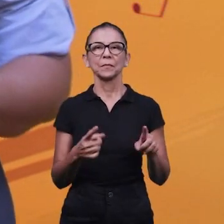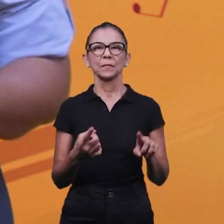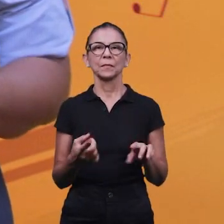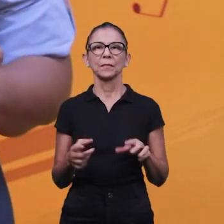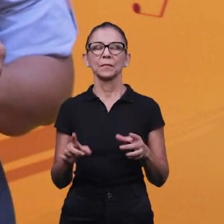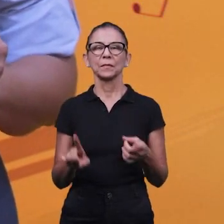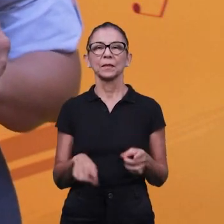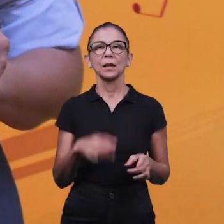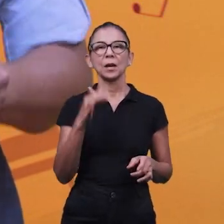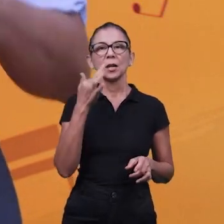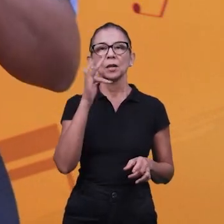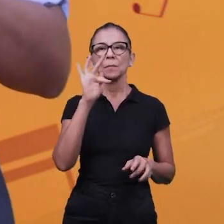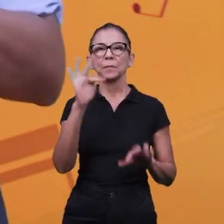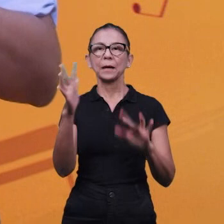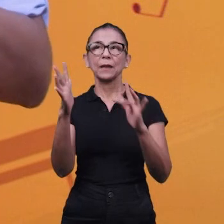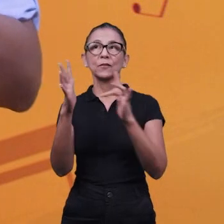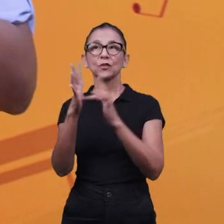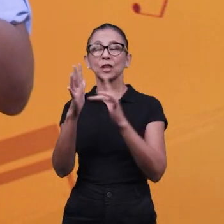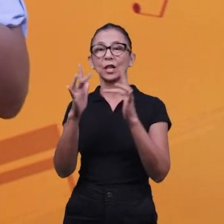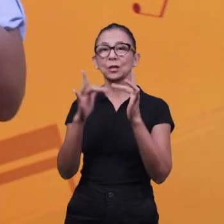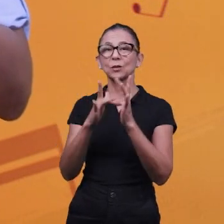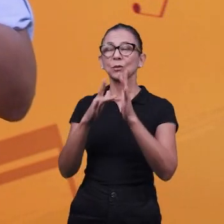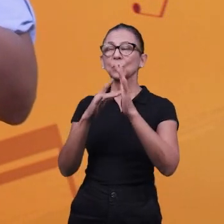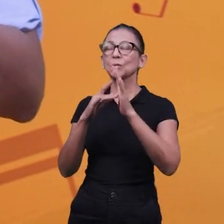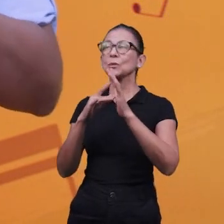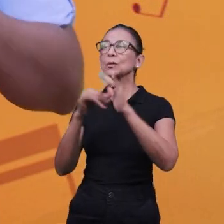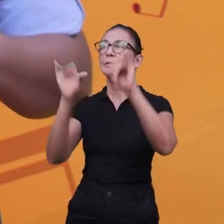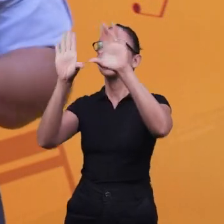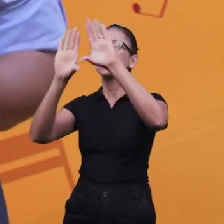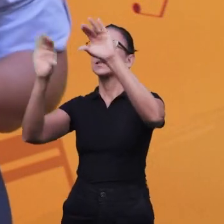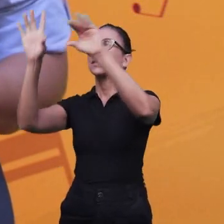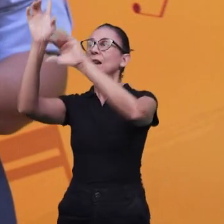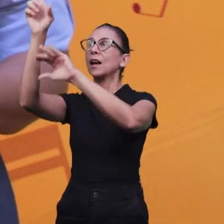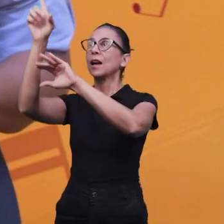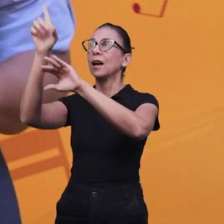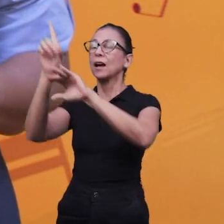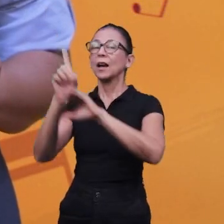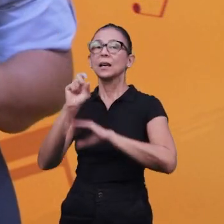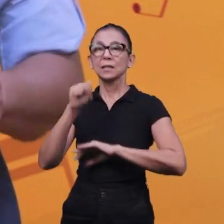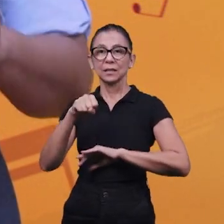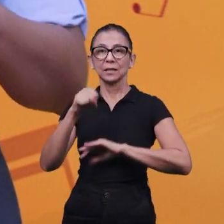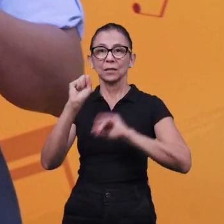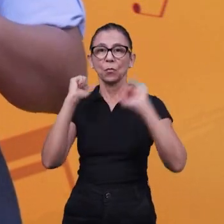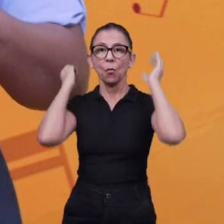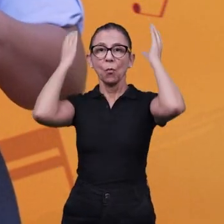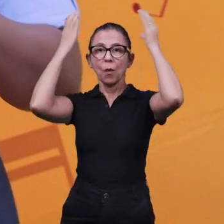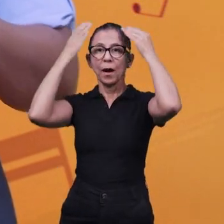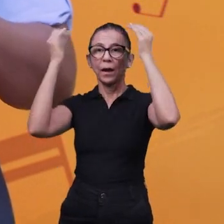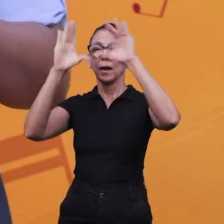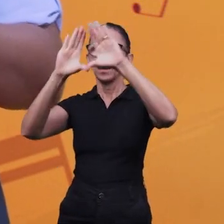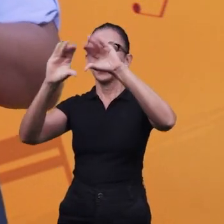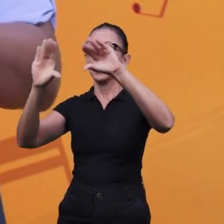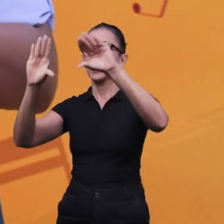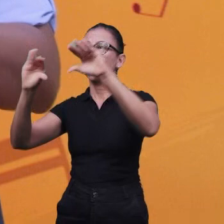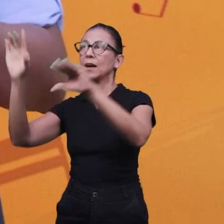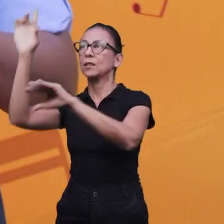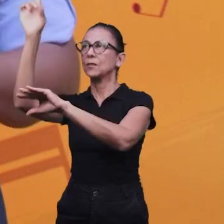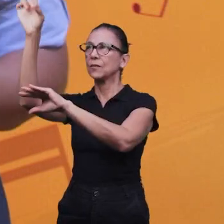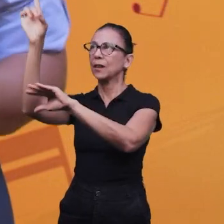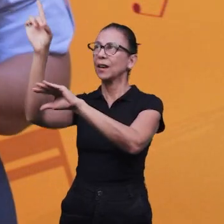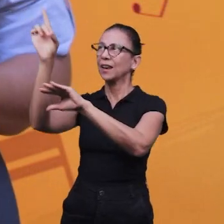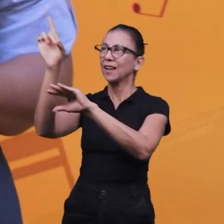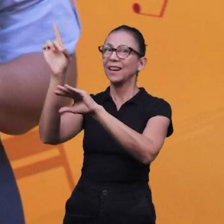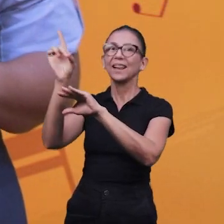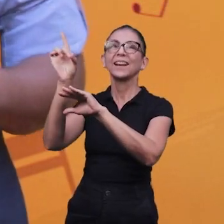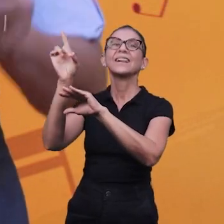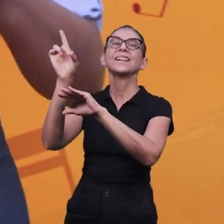Muito em breve o rei vem. Sim, Jesus vem. Muito em breve o rei vem. Sim, Jesus vem.